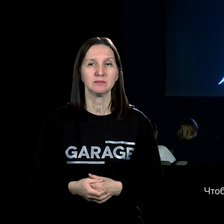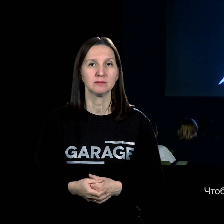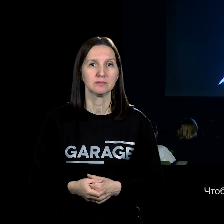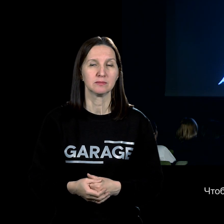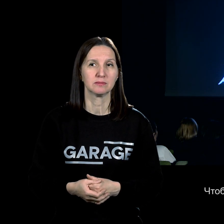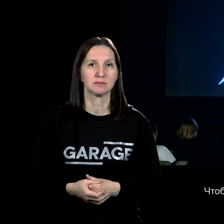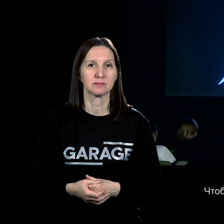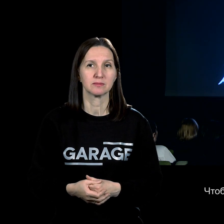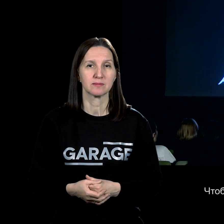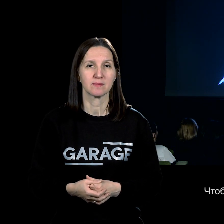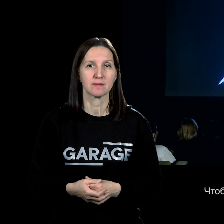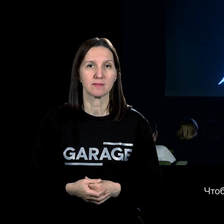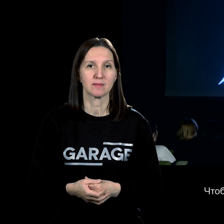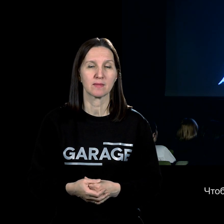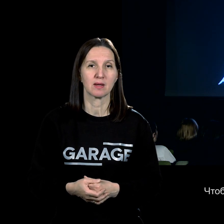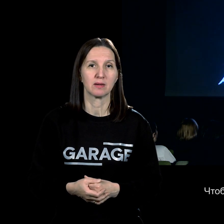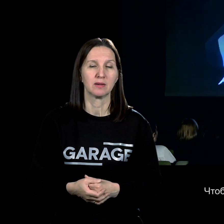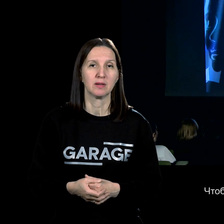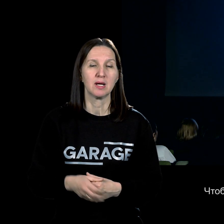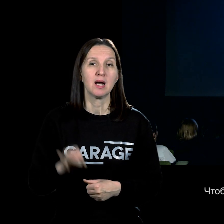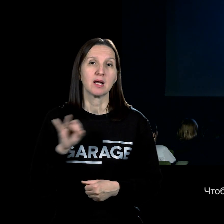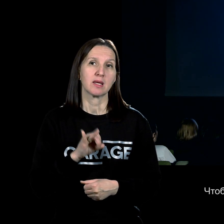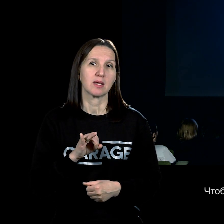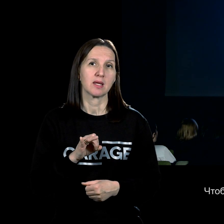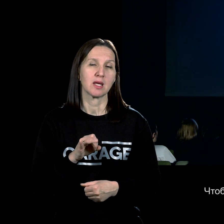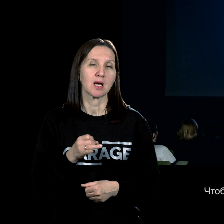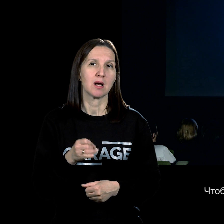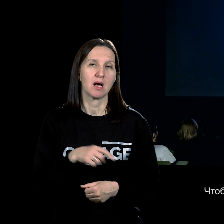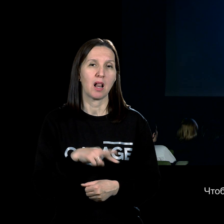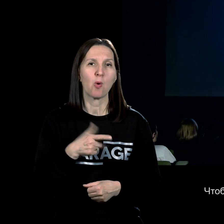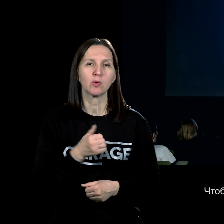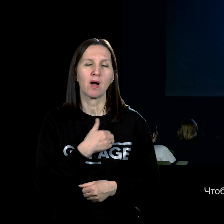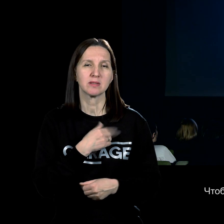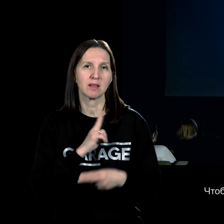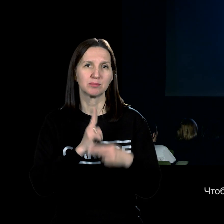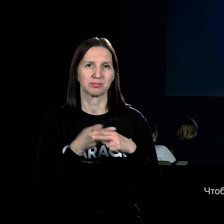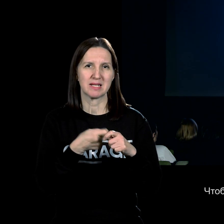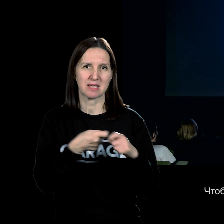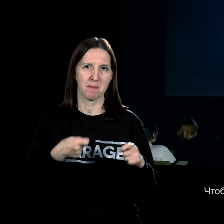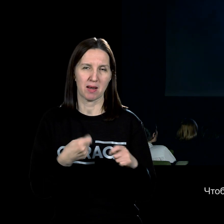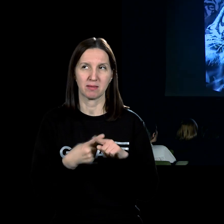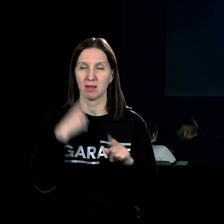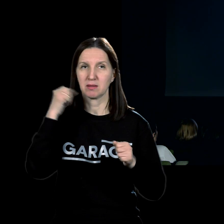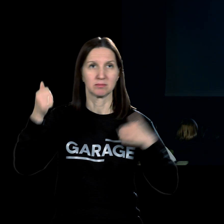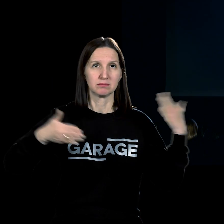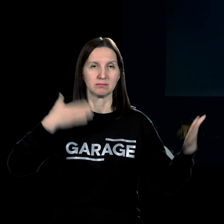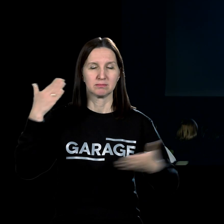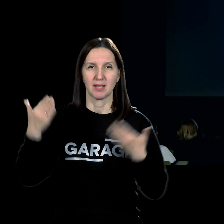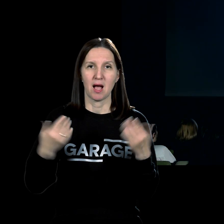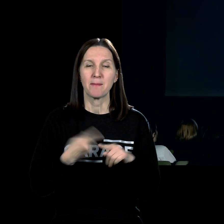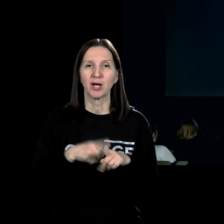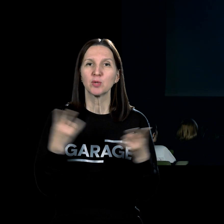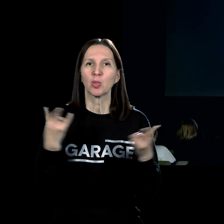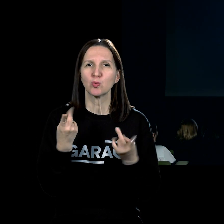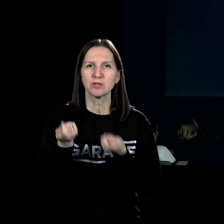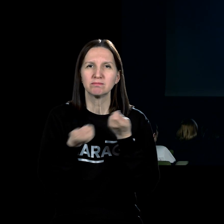Вот, как бы, и попытаться его замедлить. Поэтому нужно вот это кропотливое рисование. Здесь он как бы углем – это то,